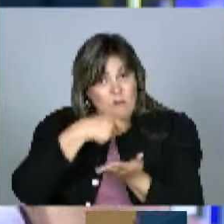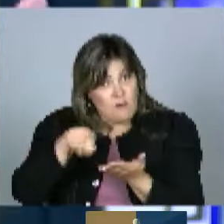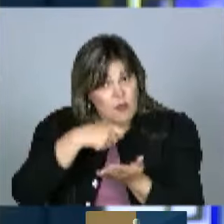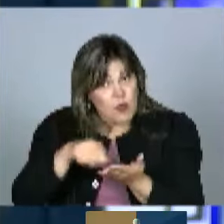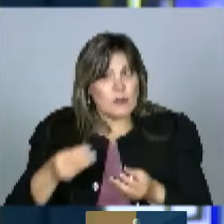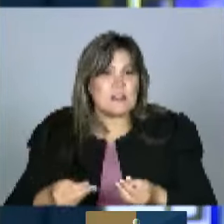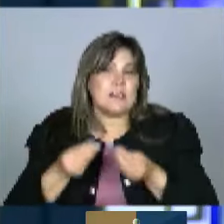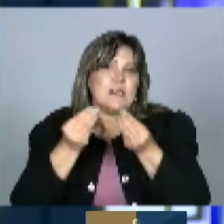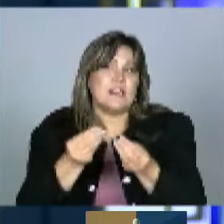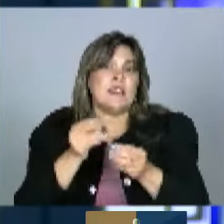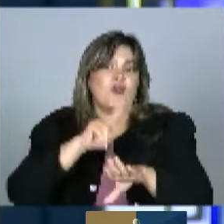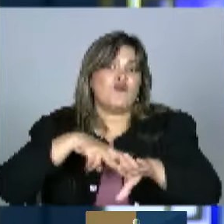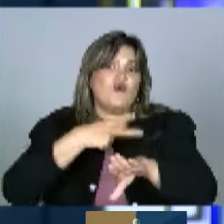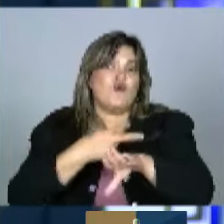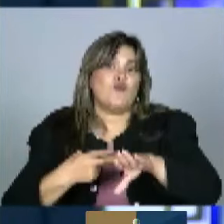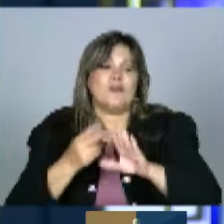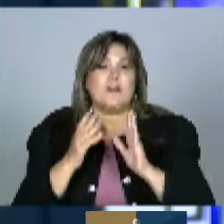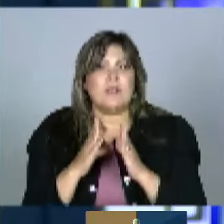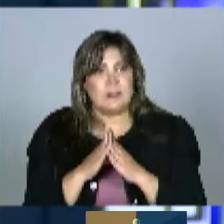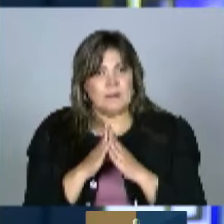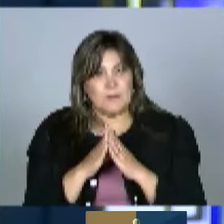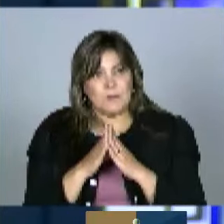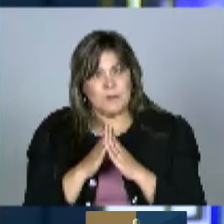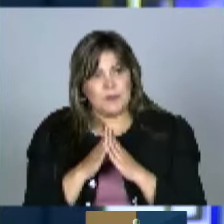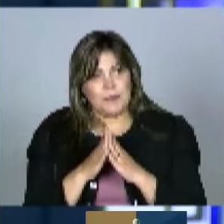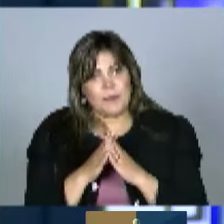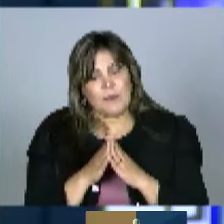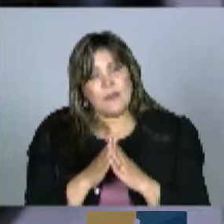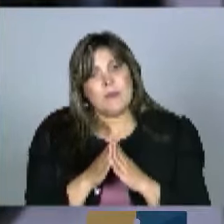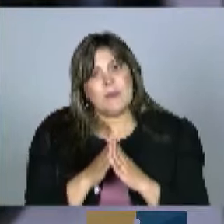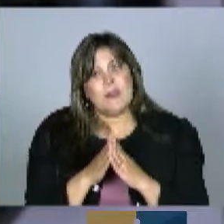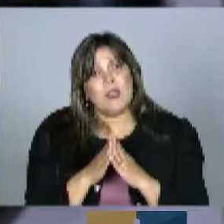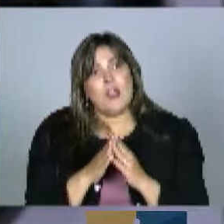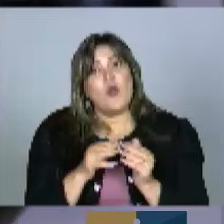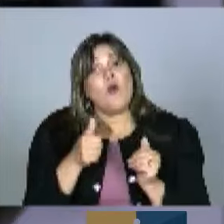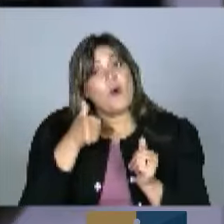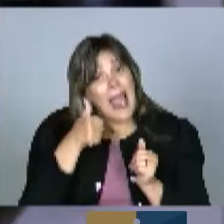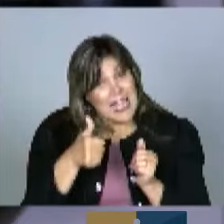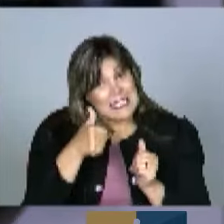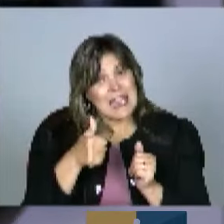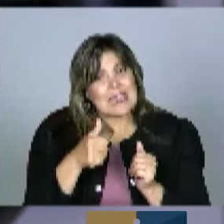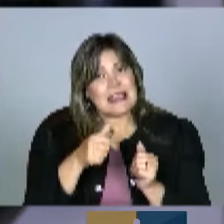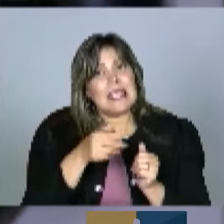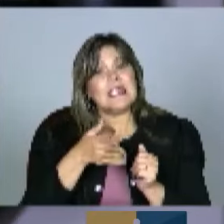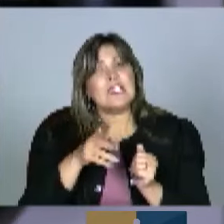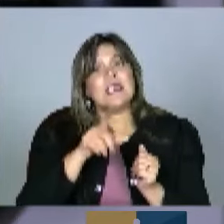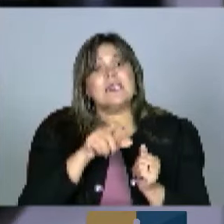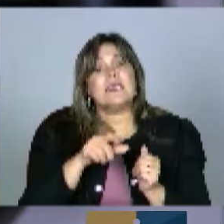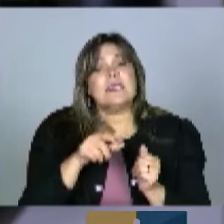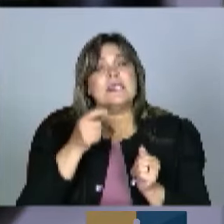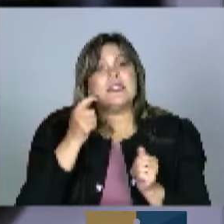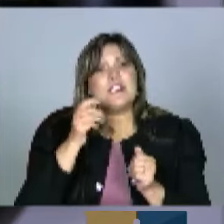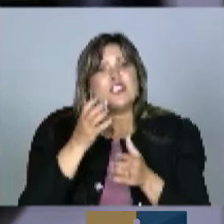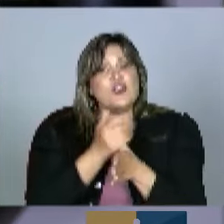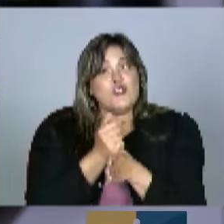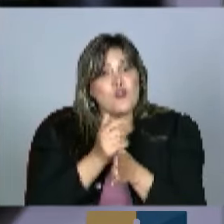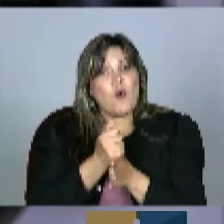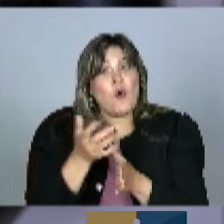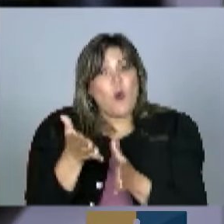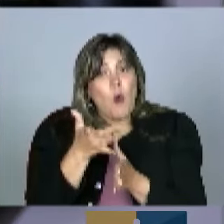امامنا شهود وي ريت برض يا استاذه ناديه لو قدرتي تخلي زوج